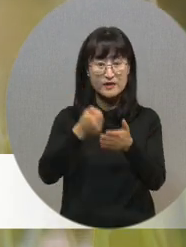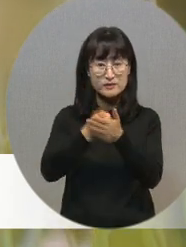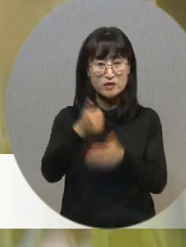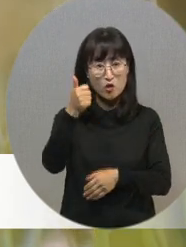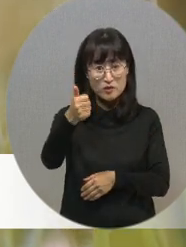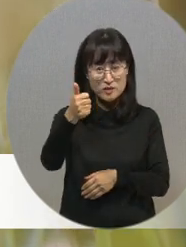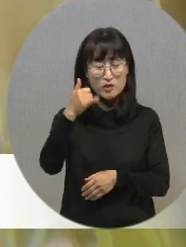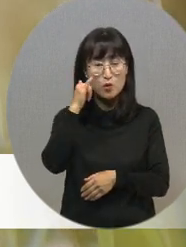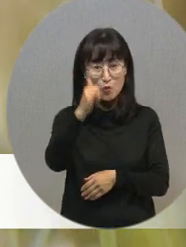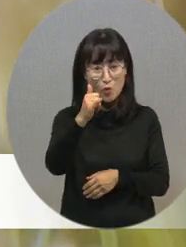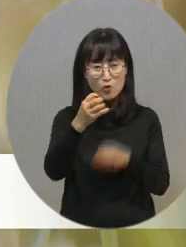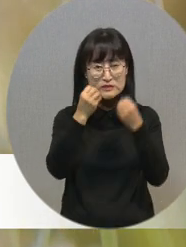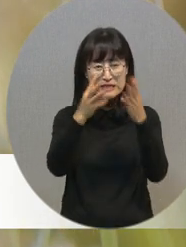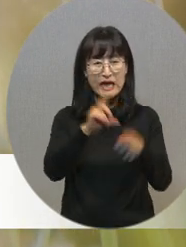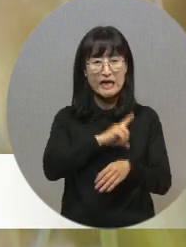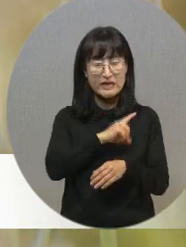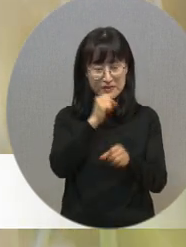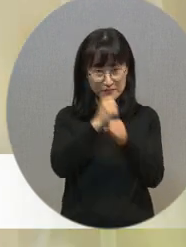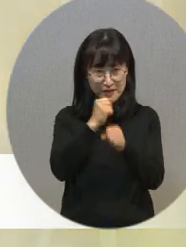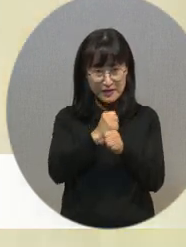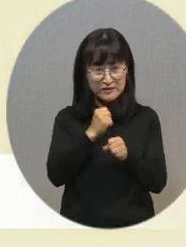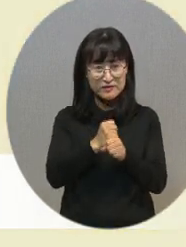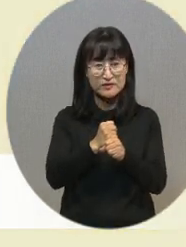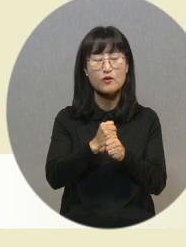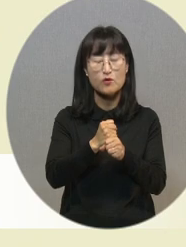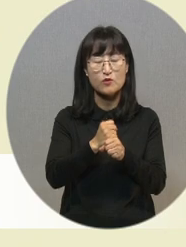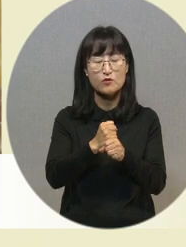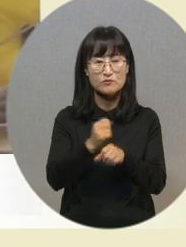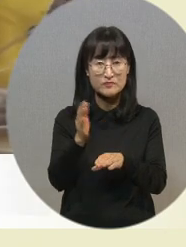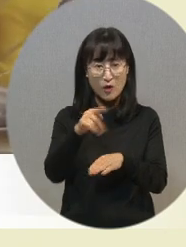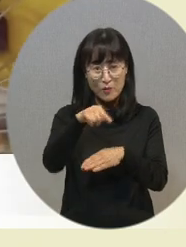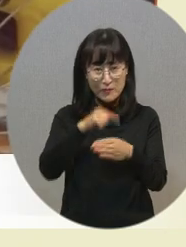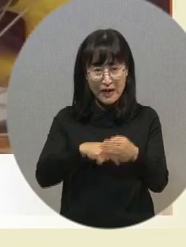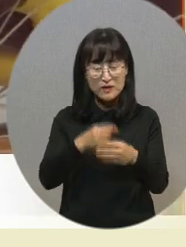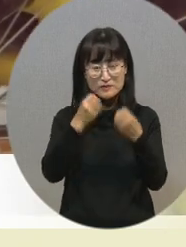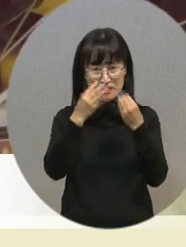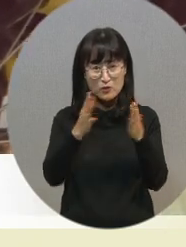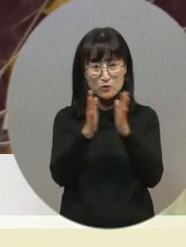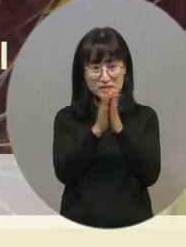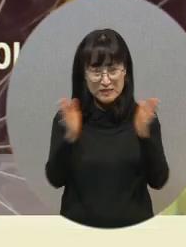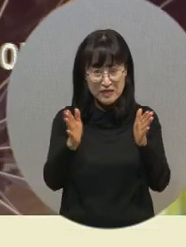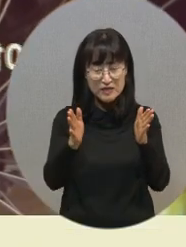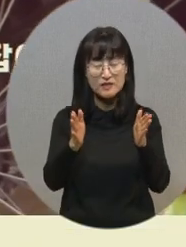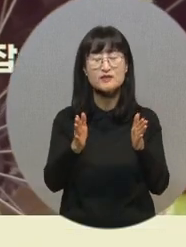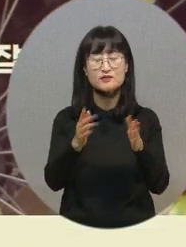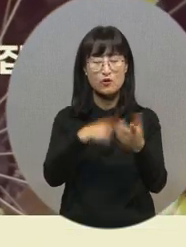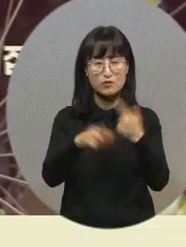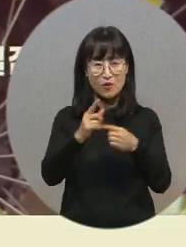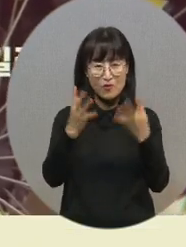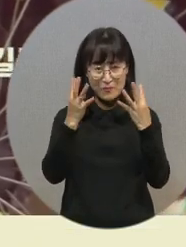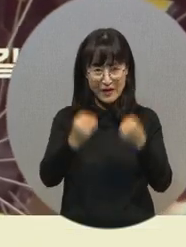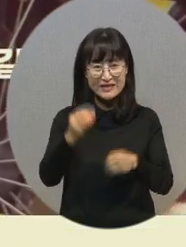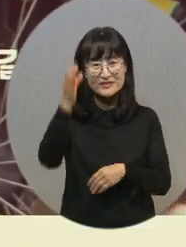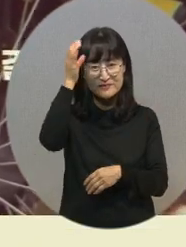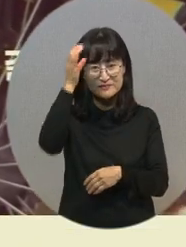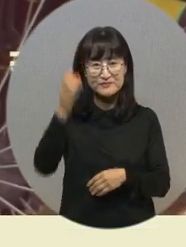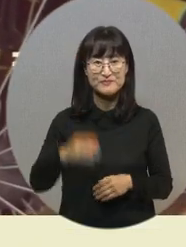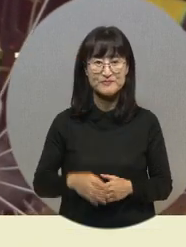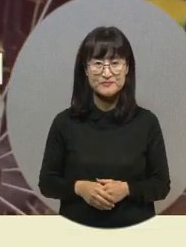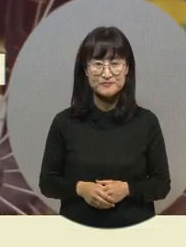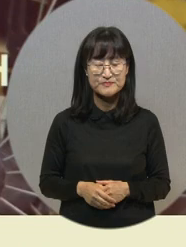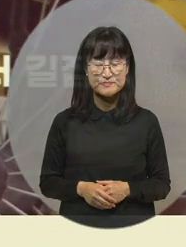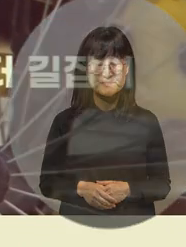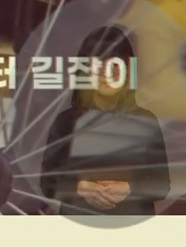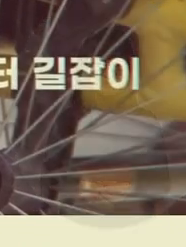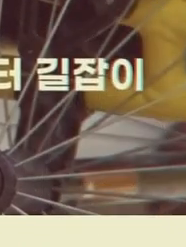으뜸콜이 새 이름으로 단장한 만큼 새로운 마음가짐으로 도민에게 달려가길 기대합니다.